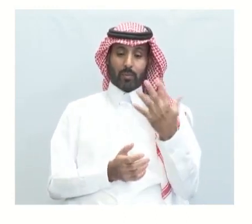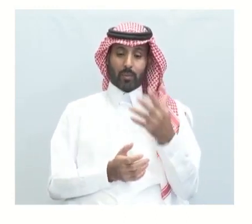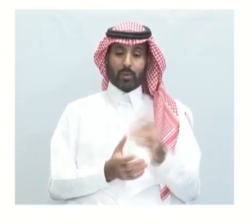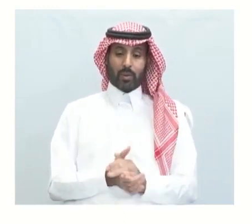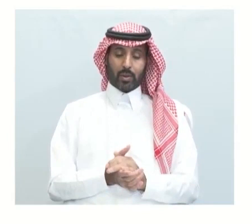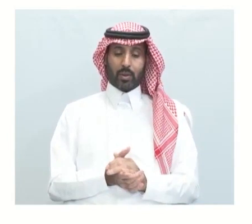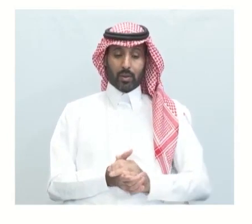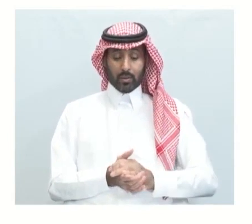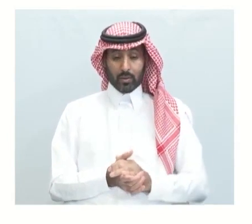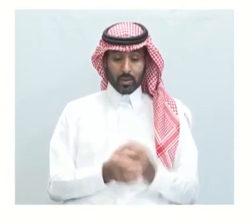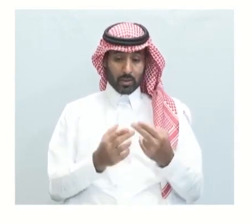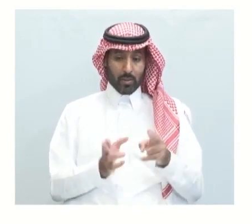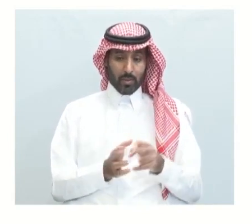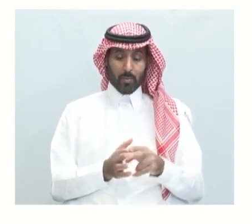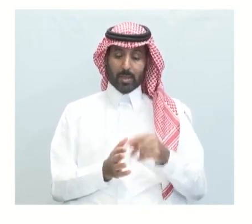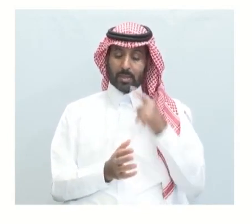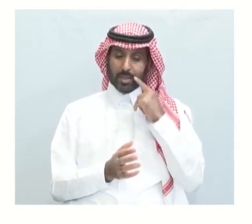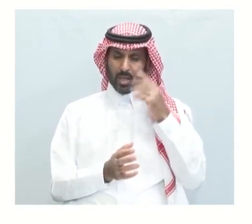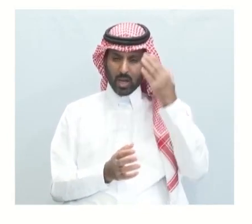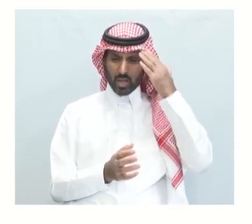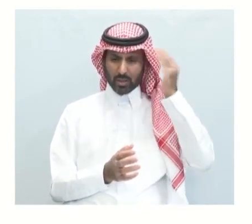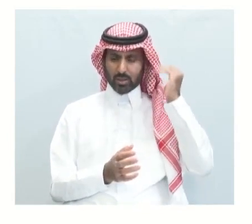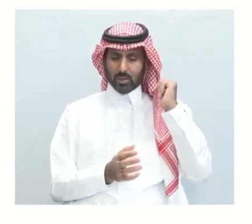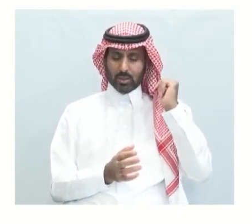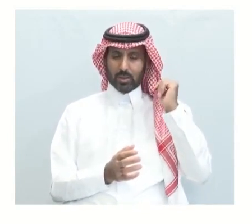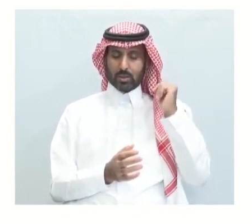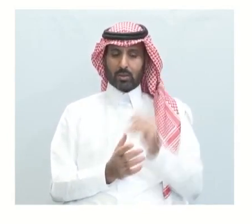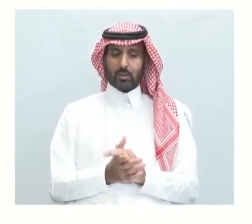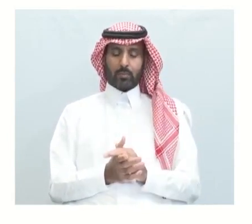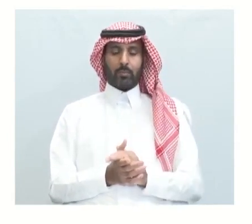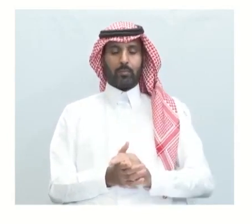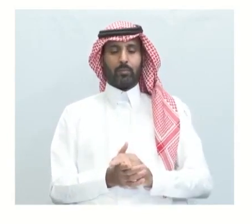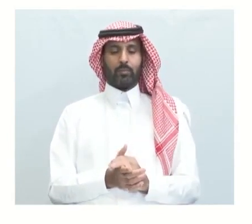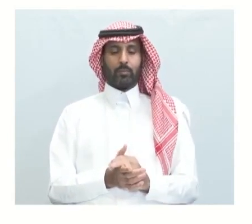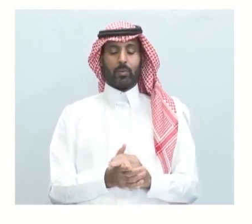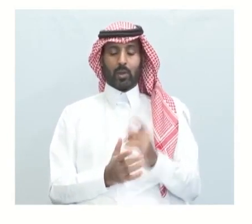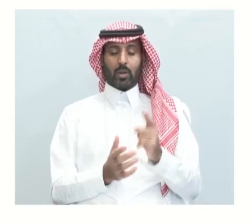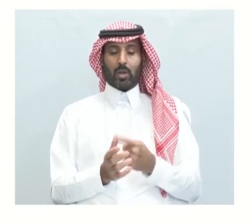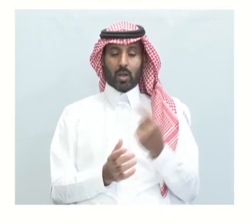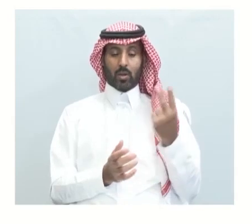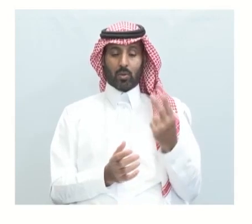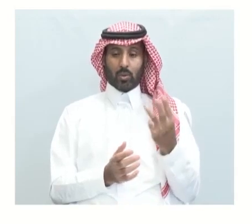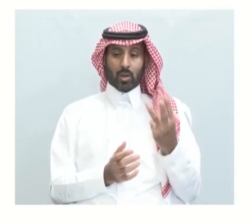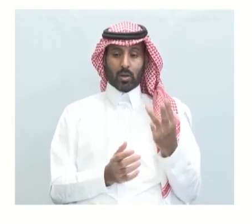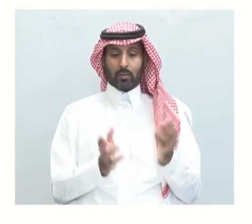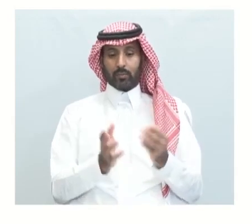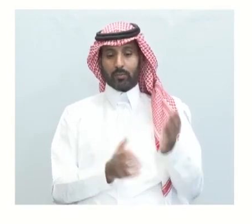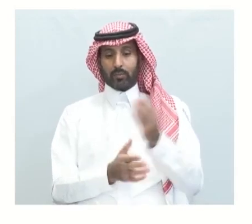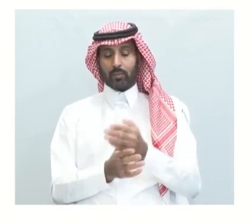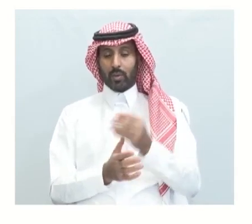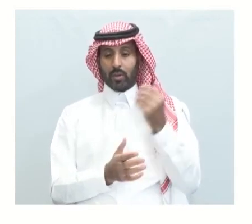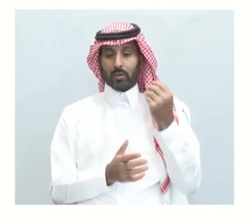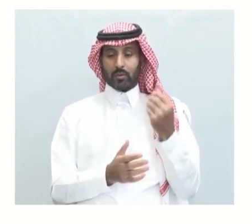نلاحظ لدينا هنا تبدا من الراس دائما الهيد لدينا موجود العقده الارقام المطلوبه لدينا هي